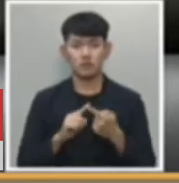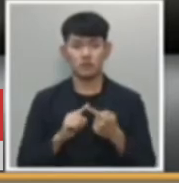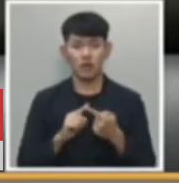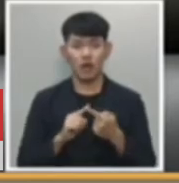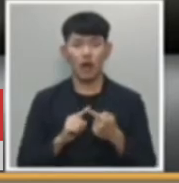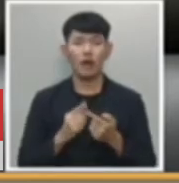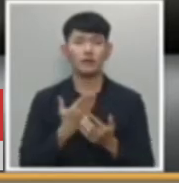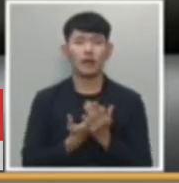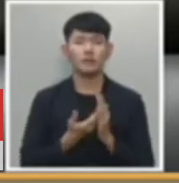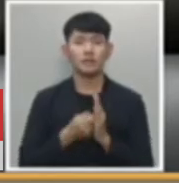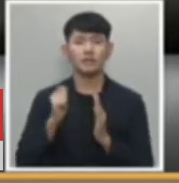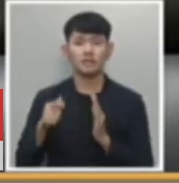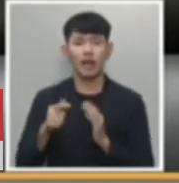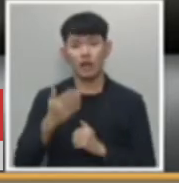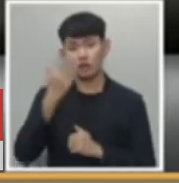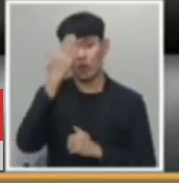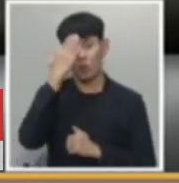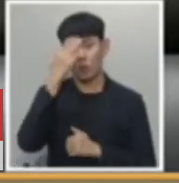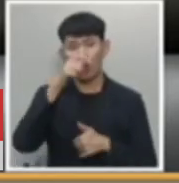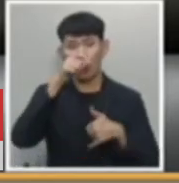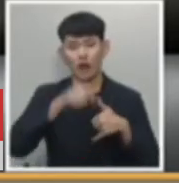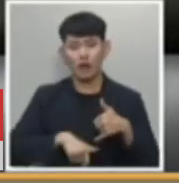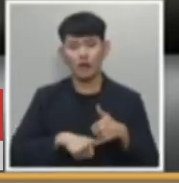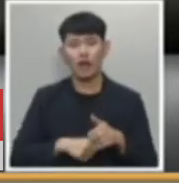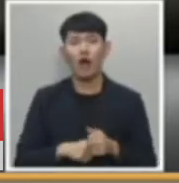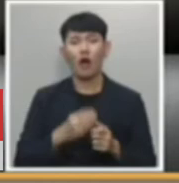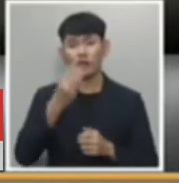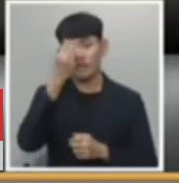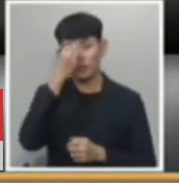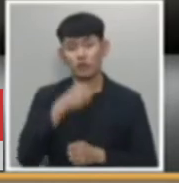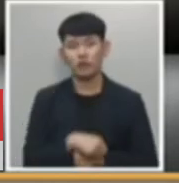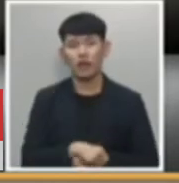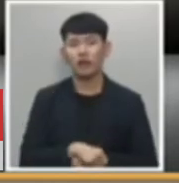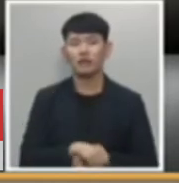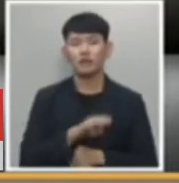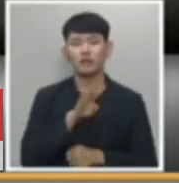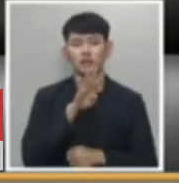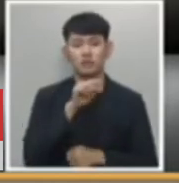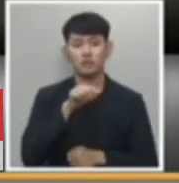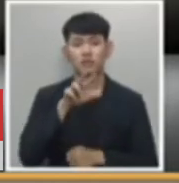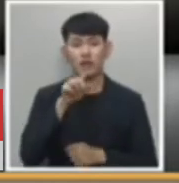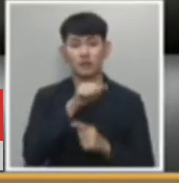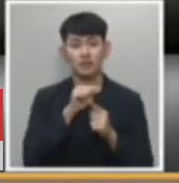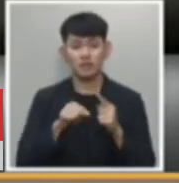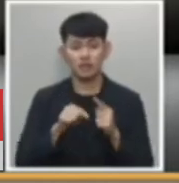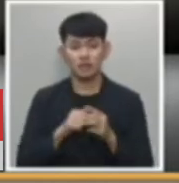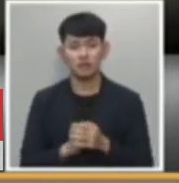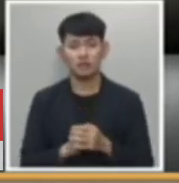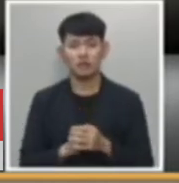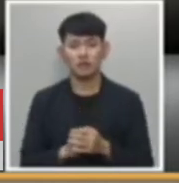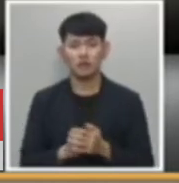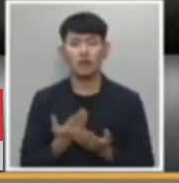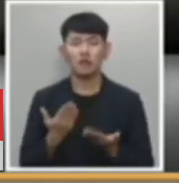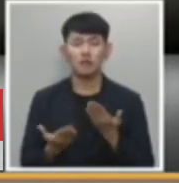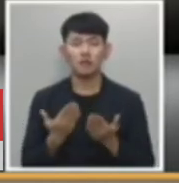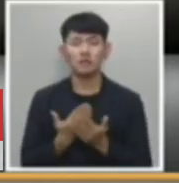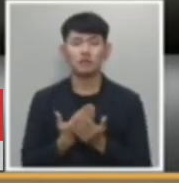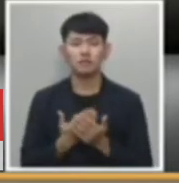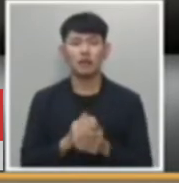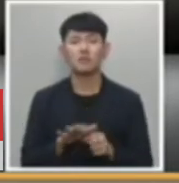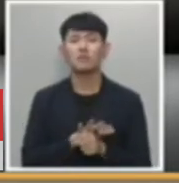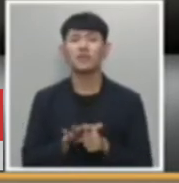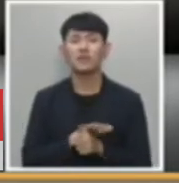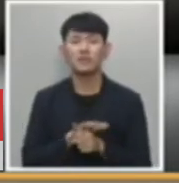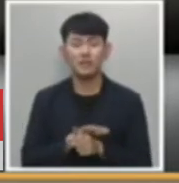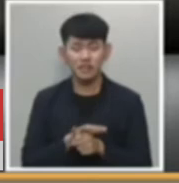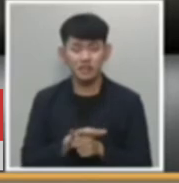ของญี่ปุ่นนี่ 10.3% นะครับของประเทศที่รายได้ปานกลางระดับบนหรือ upper middle income